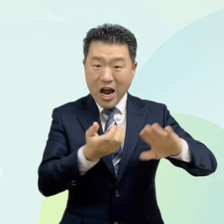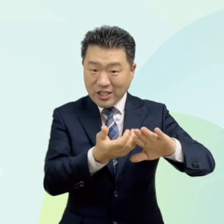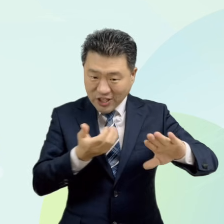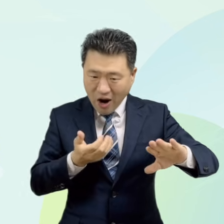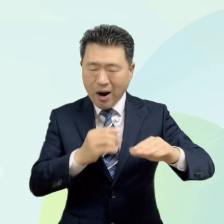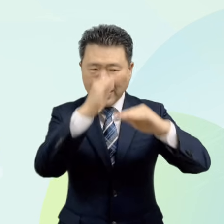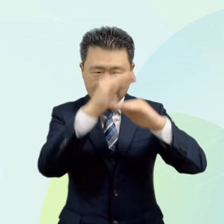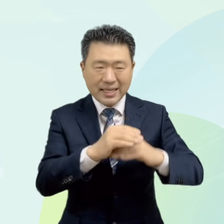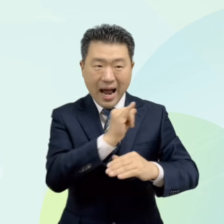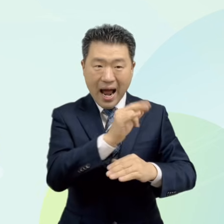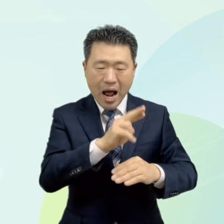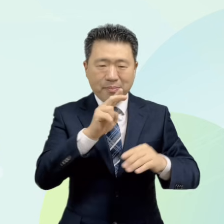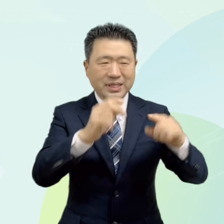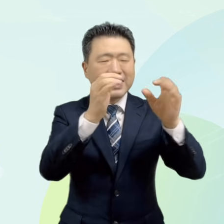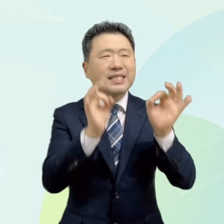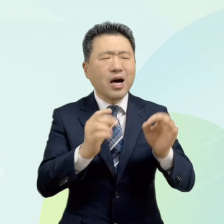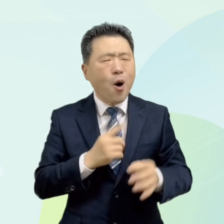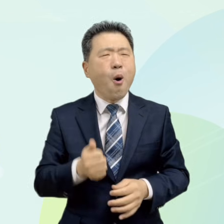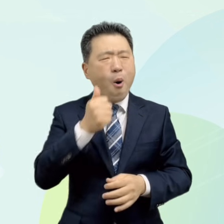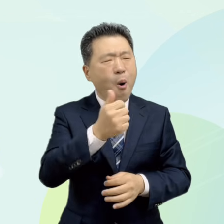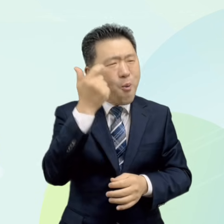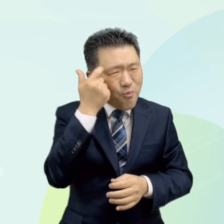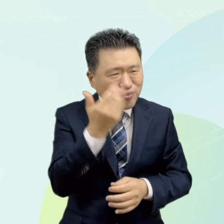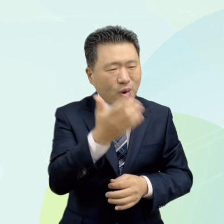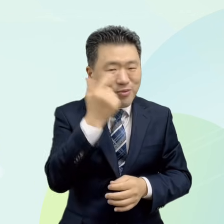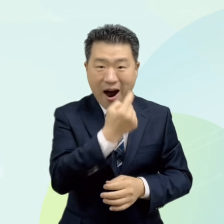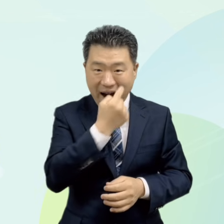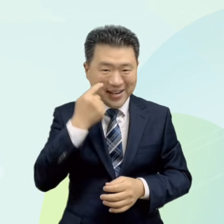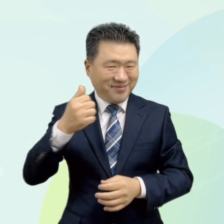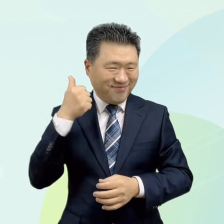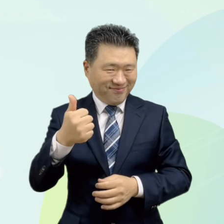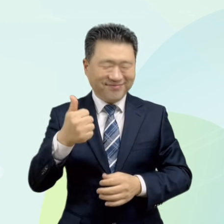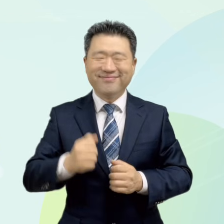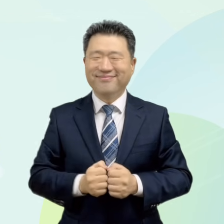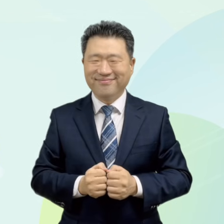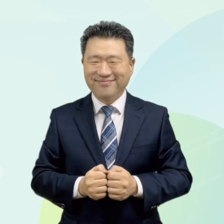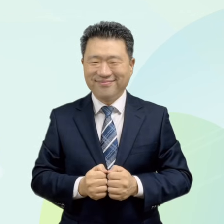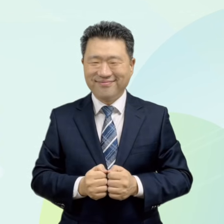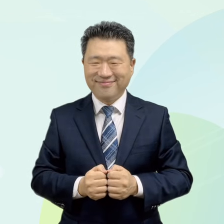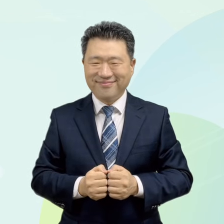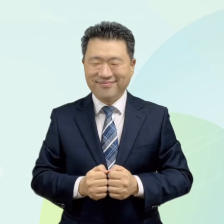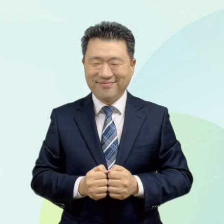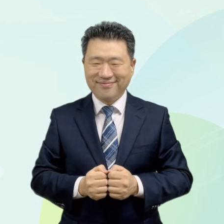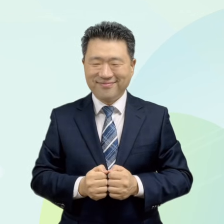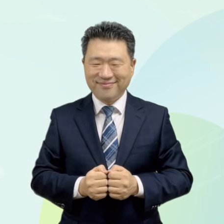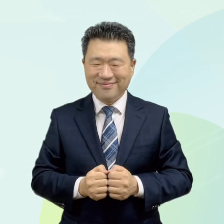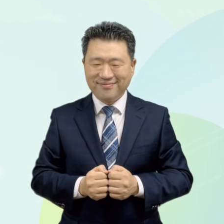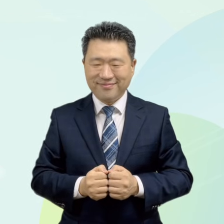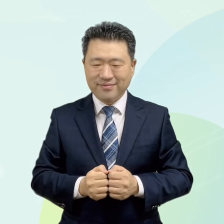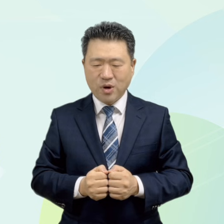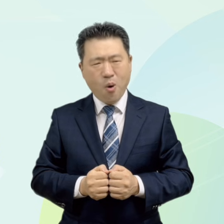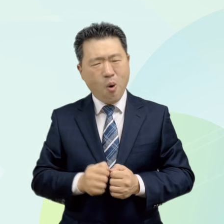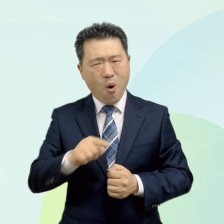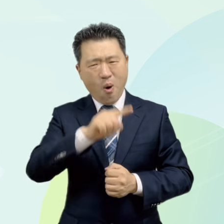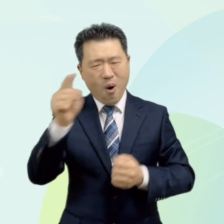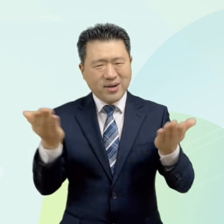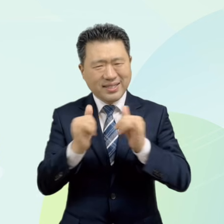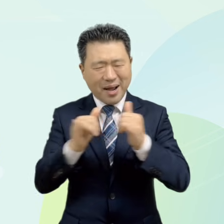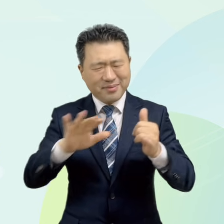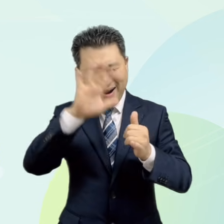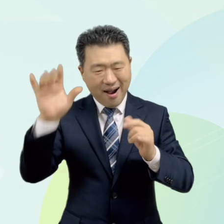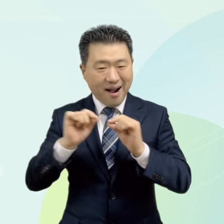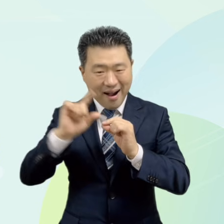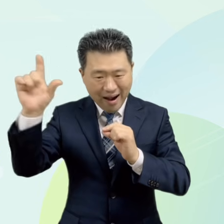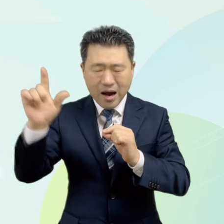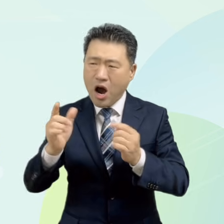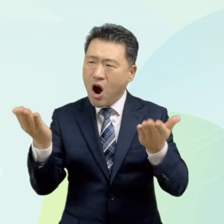먼저 IRP 개설 금융기관을 통해 한번 확인해 보시는 것이 좋습니다. 생각보다 많은